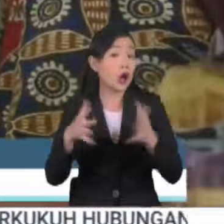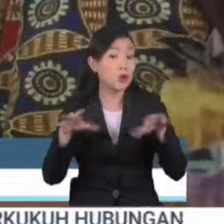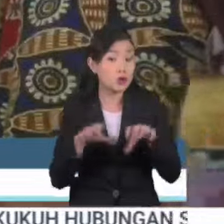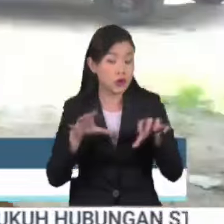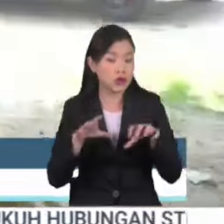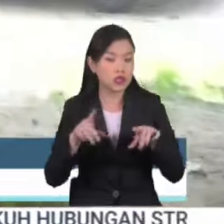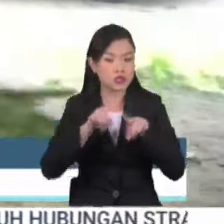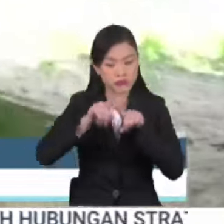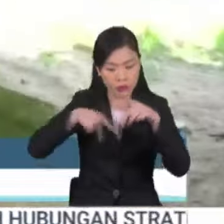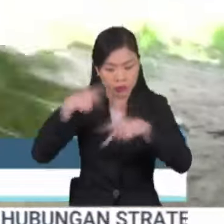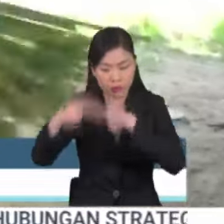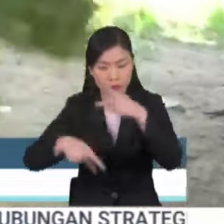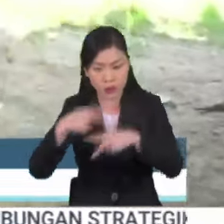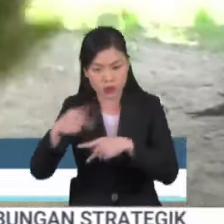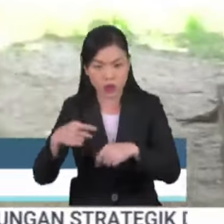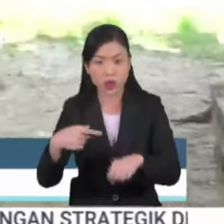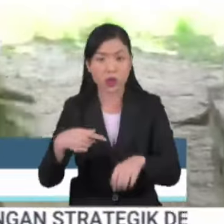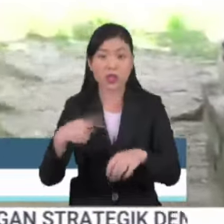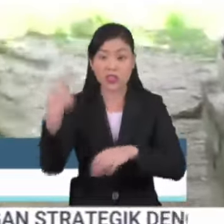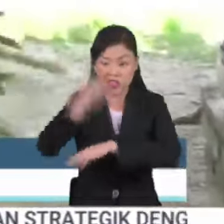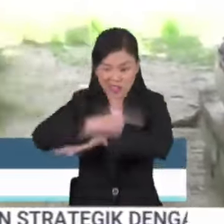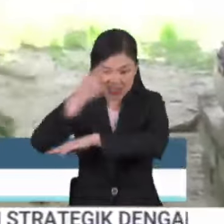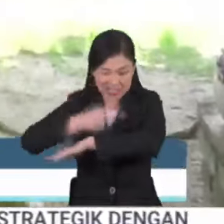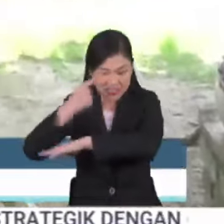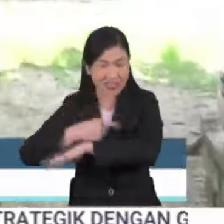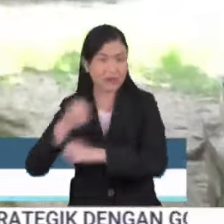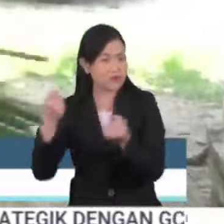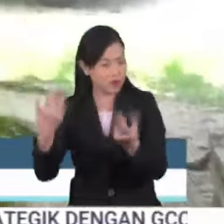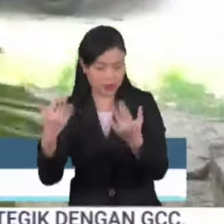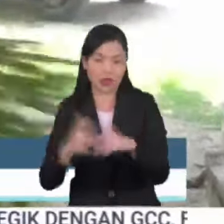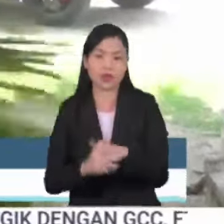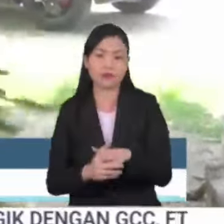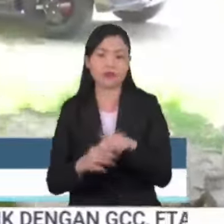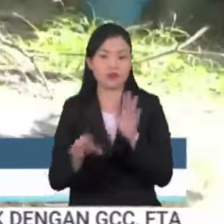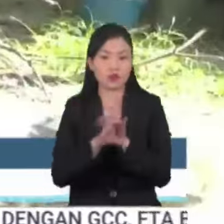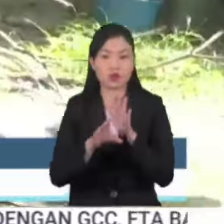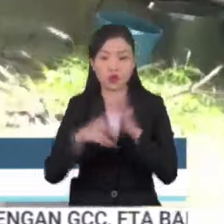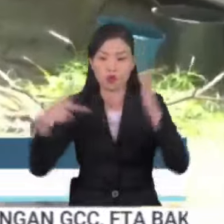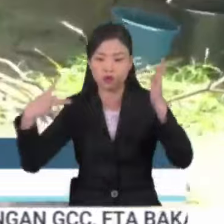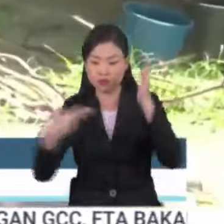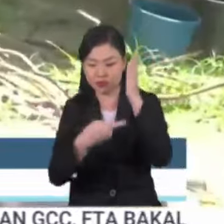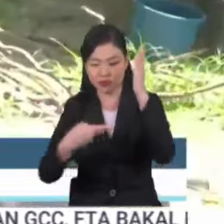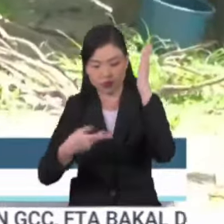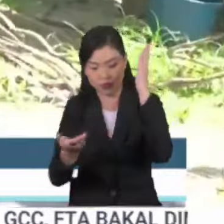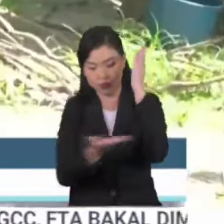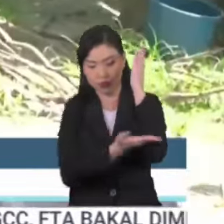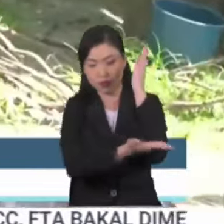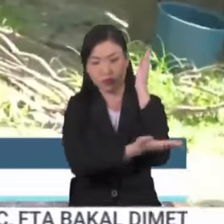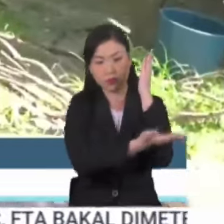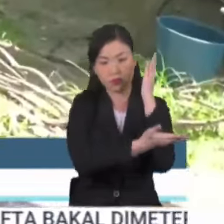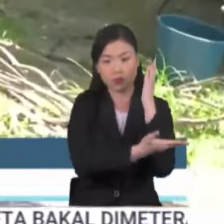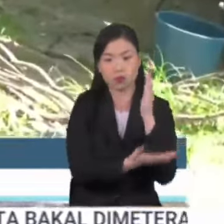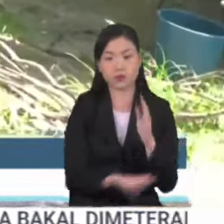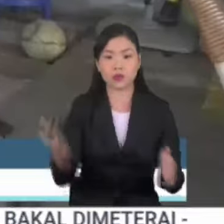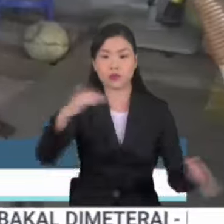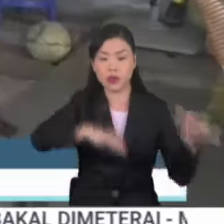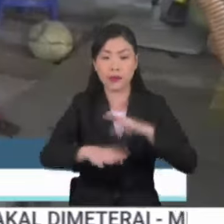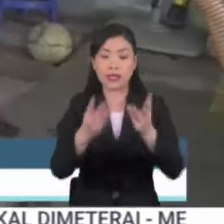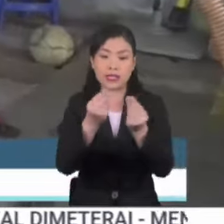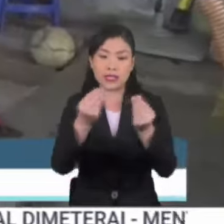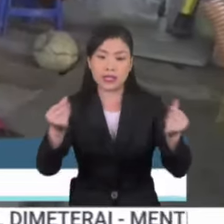beberapa proses yang memakan masa beberapa hari. Antaranya proses memotong pokok kercut, menyalutnya dengan tanah liat